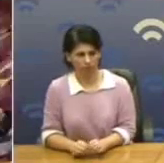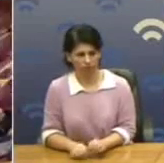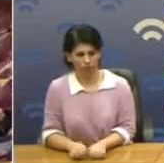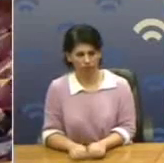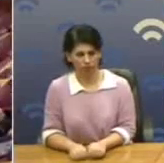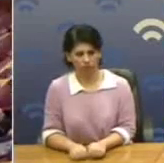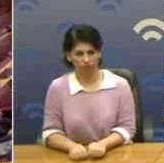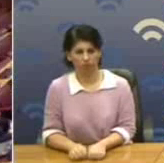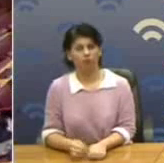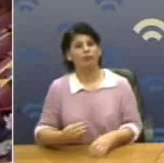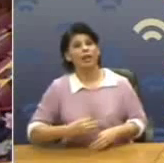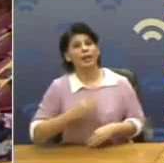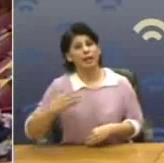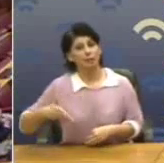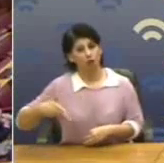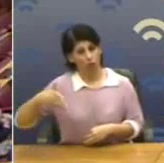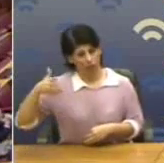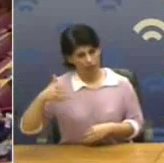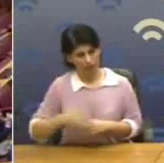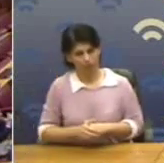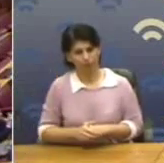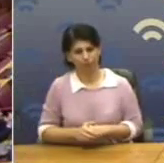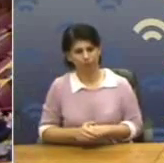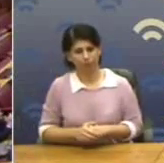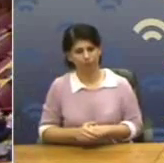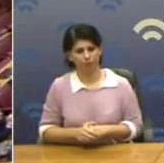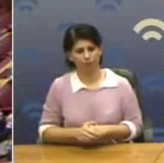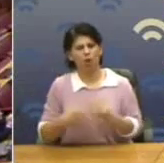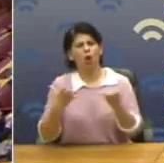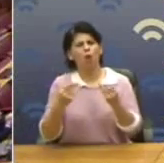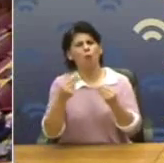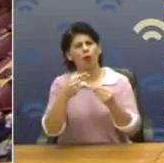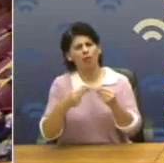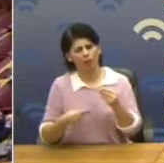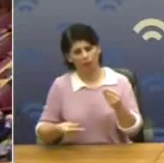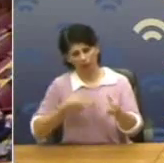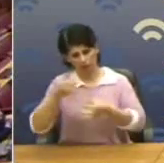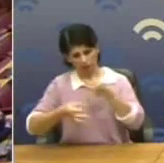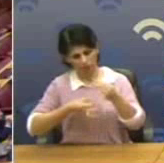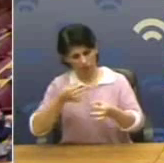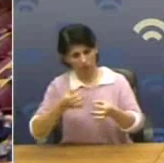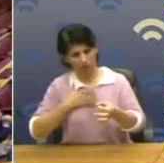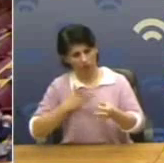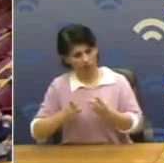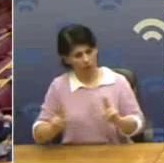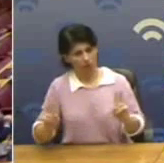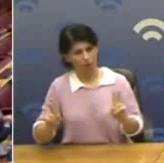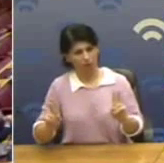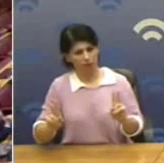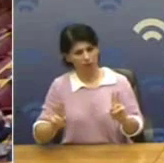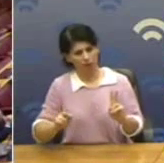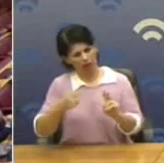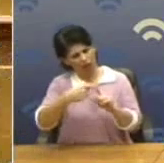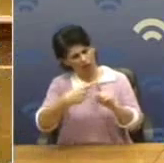Κύριε Μητσοτάκη, επεκταθήκατε σε μια σειρά από ζητήματα και θα μου επιτρέψετε να σας απαντήσω ένα προς ένα στα ζητήματα